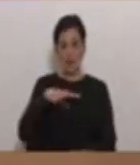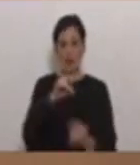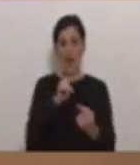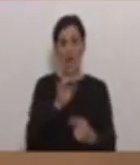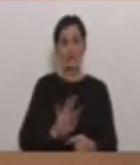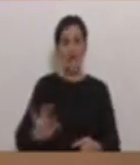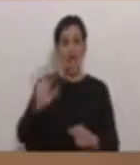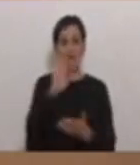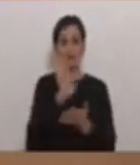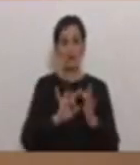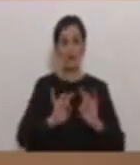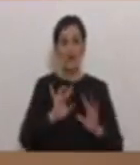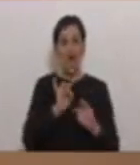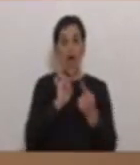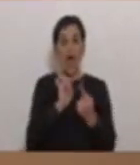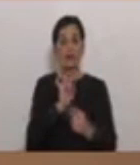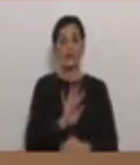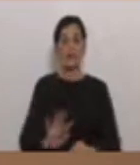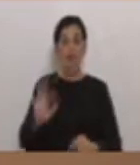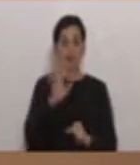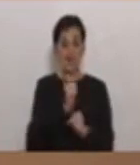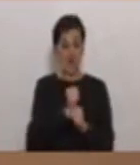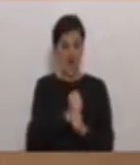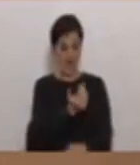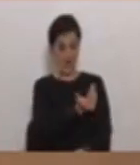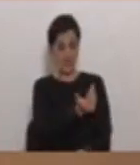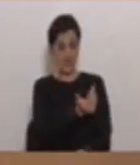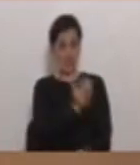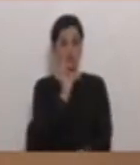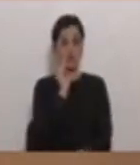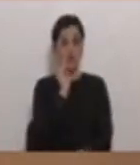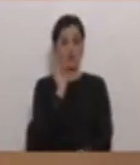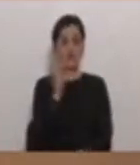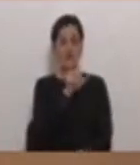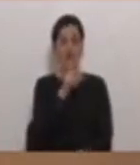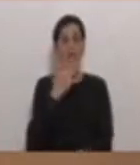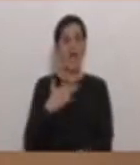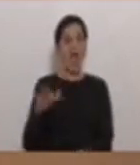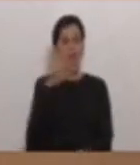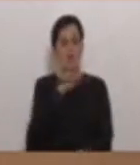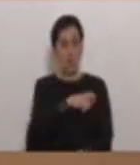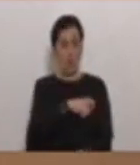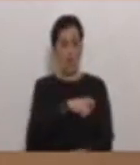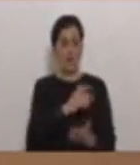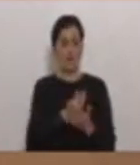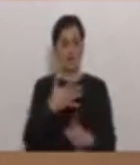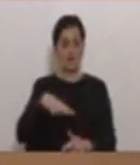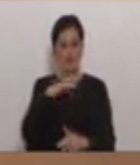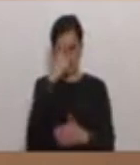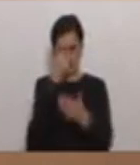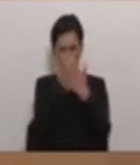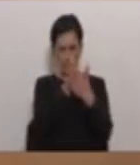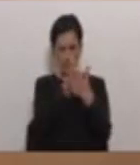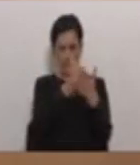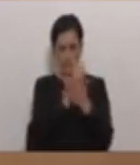განცხადებებს. ანტიევროპულ განცხადებებს აკეთებთ თქვენ, როცა ყველა იმ ადამიანს ევროპარლამენტიდან, რომელიც არის საქართველოს ლობისტი,